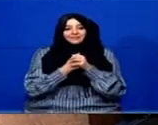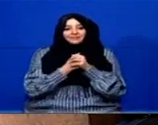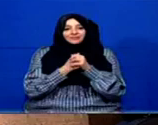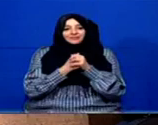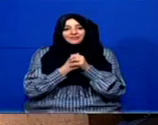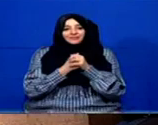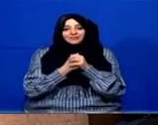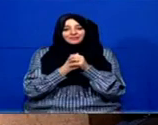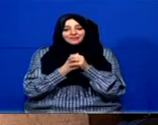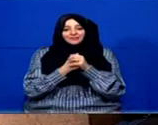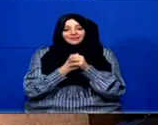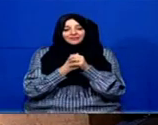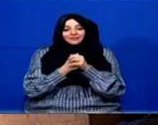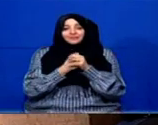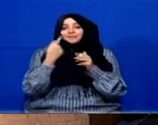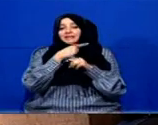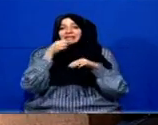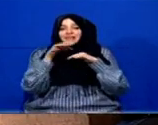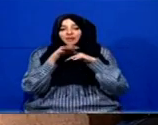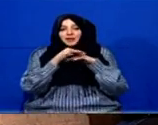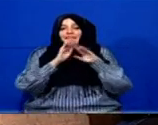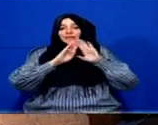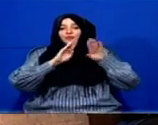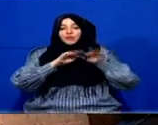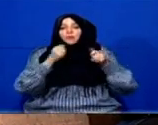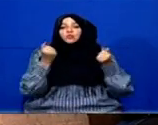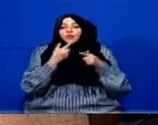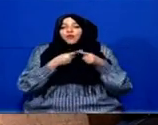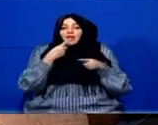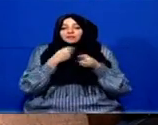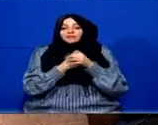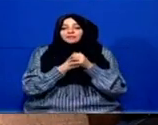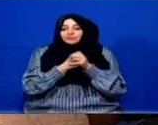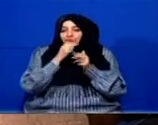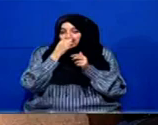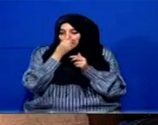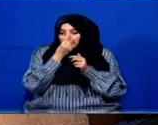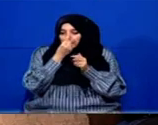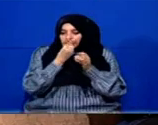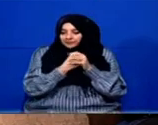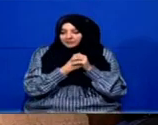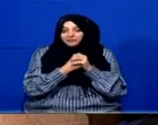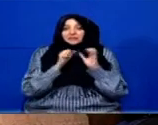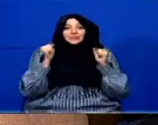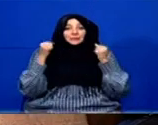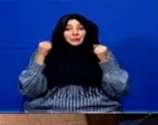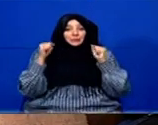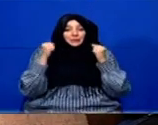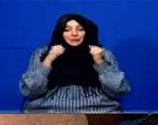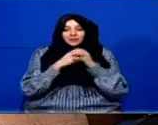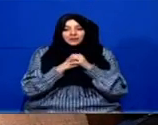يعطيك الصحه اخوي زوجي طلقني قديش المره وهو في